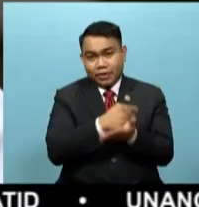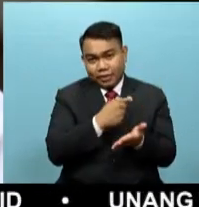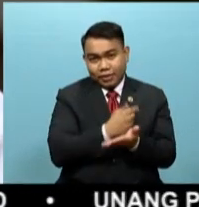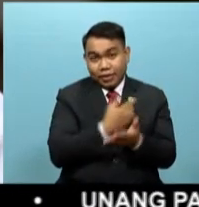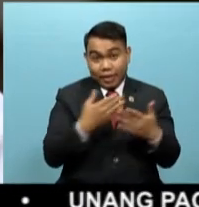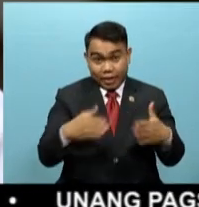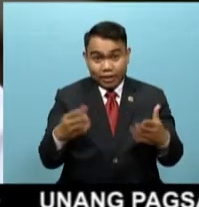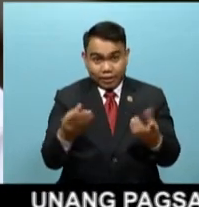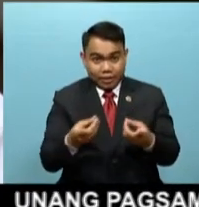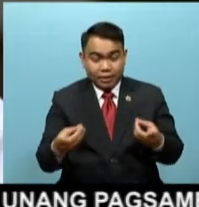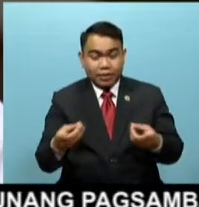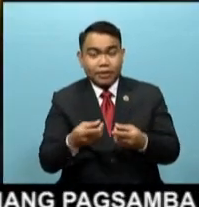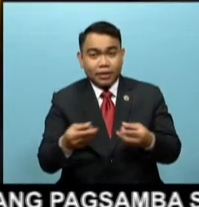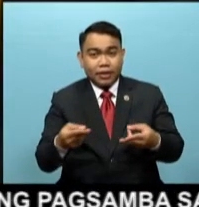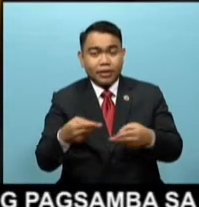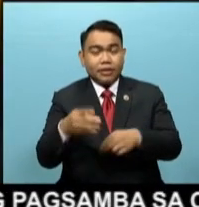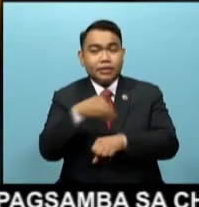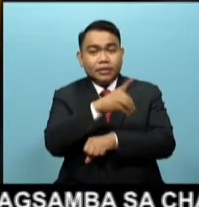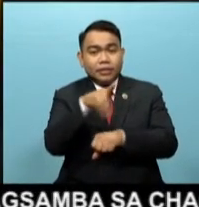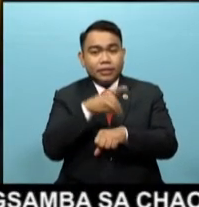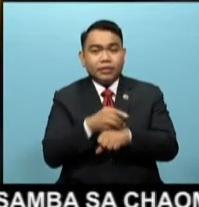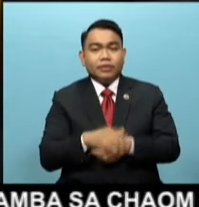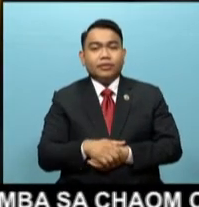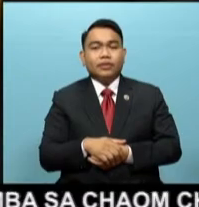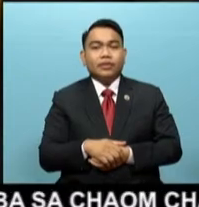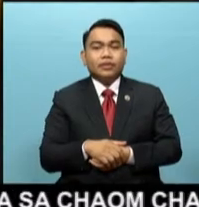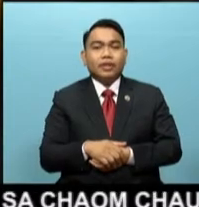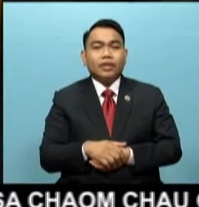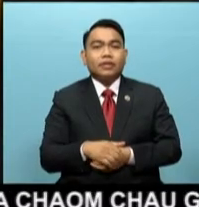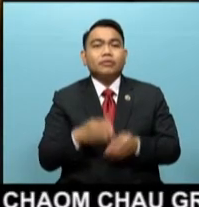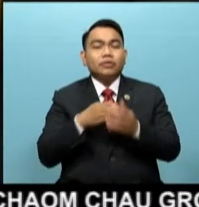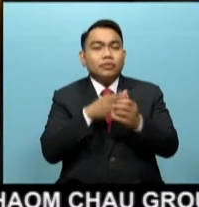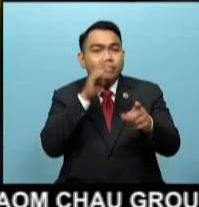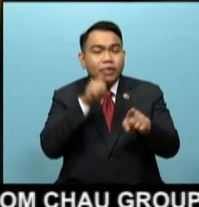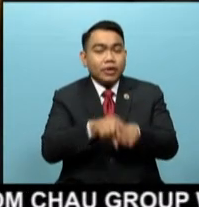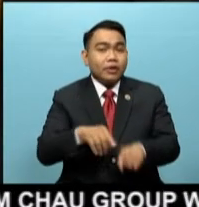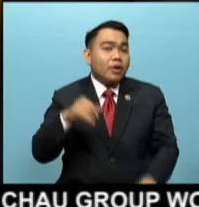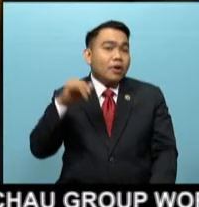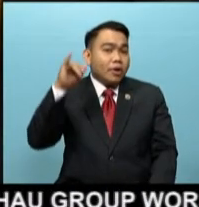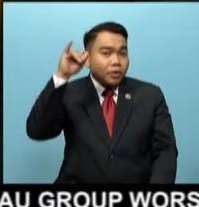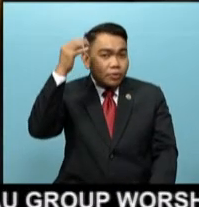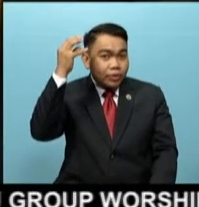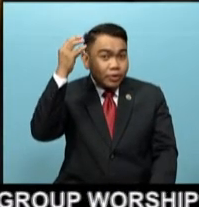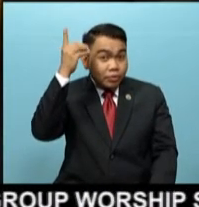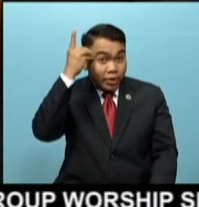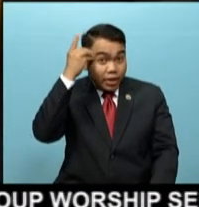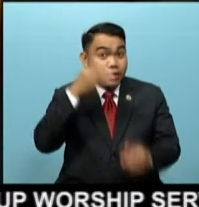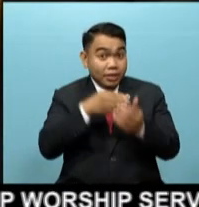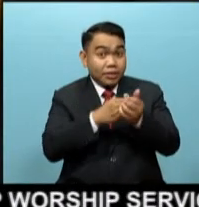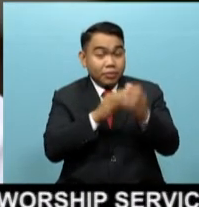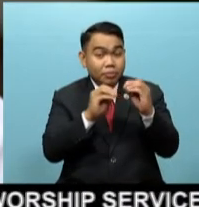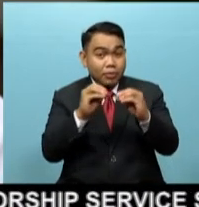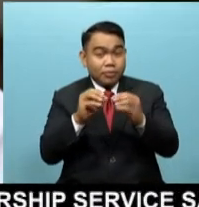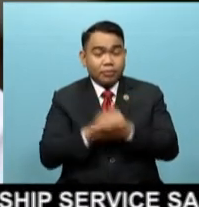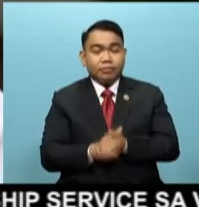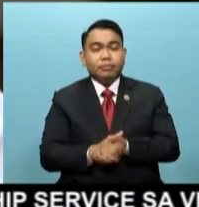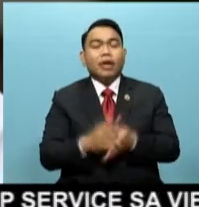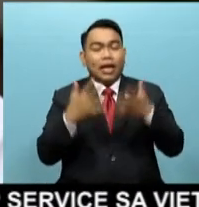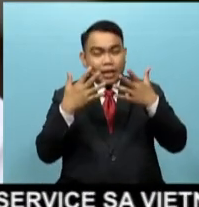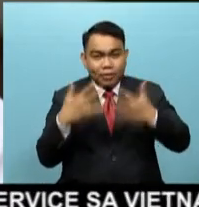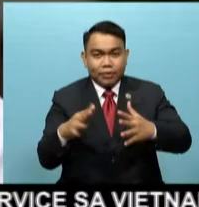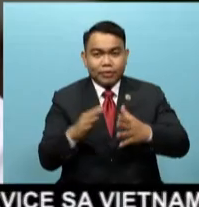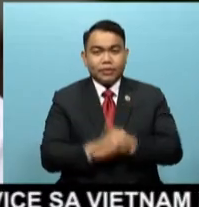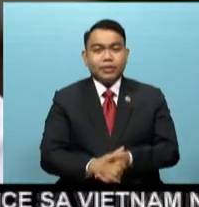distrito na mismong tagapangasiwa po ng distrito ang nangasiwa, ang kapatid na Jomar Dueñas. At pagkatapos po noon